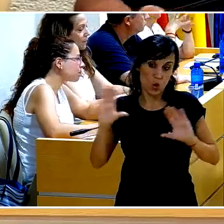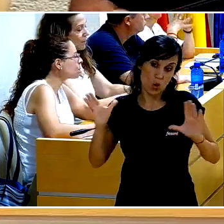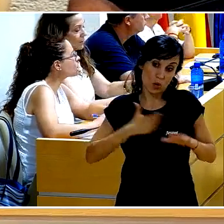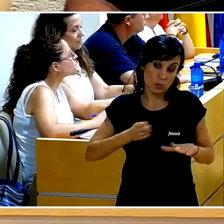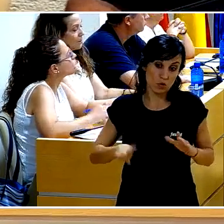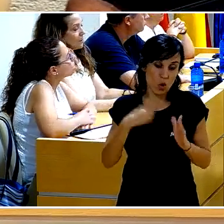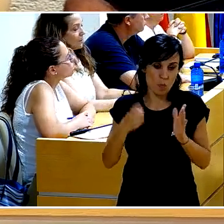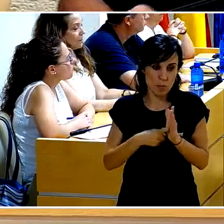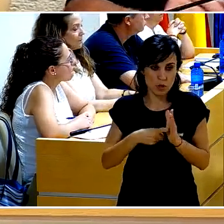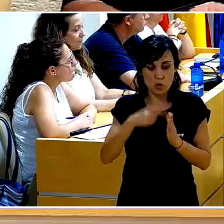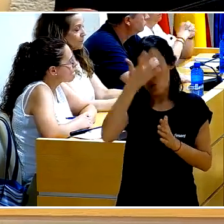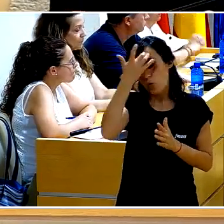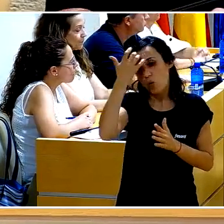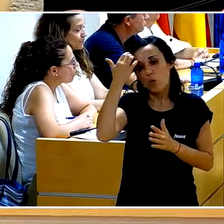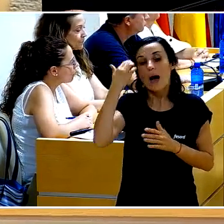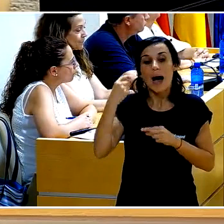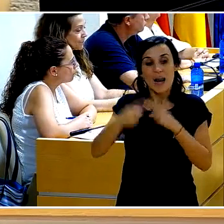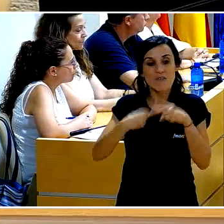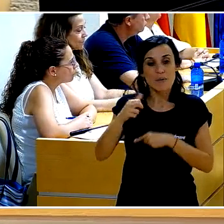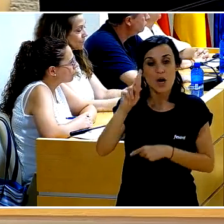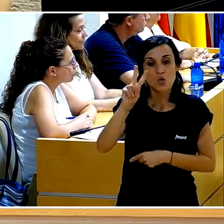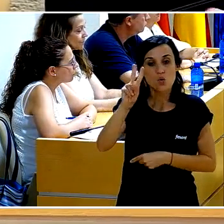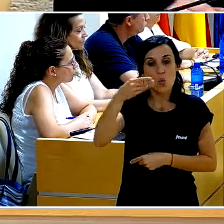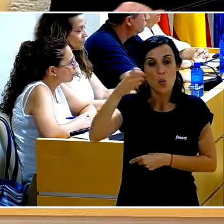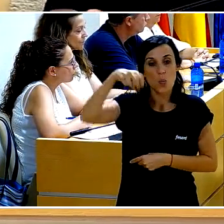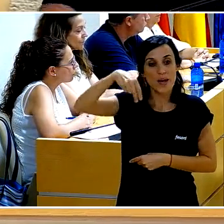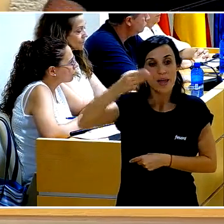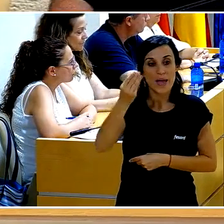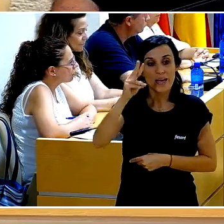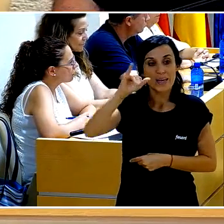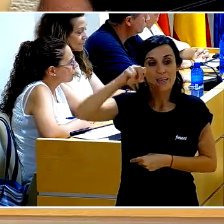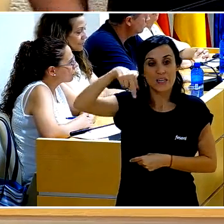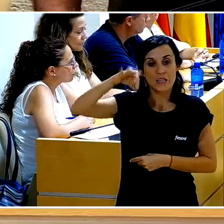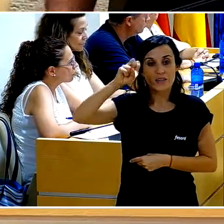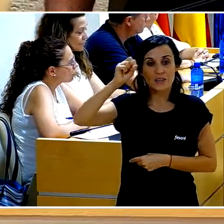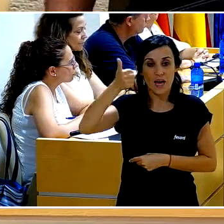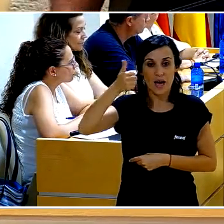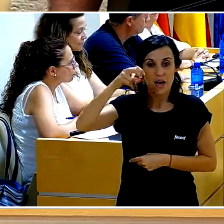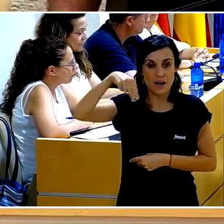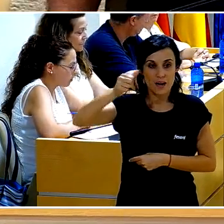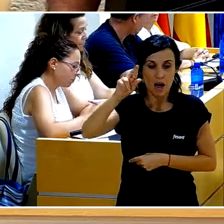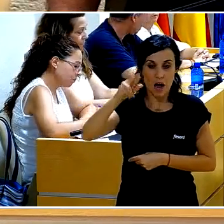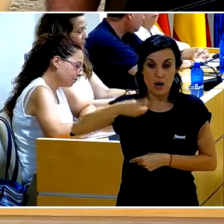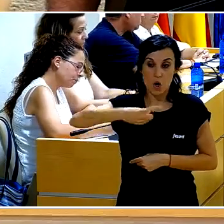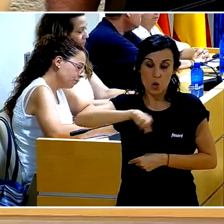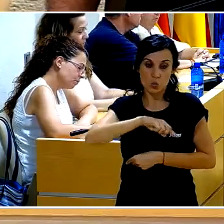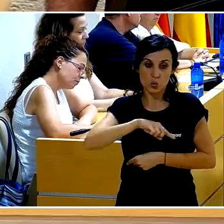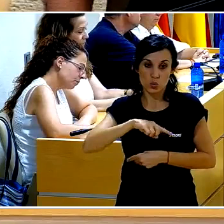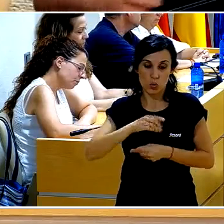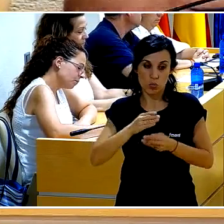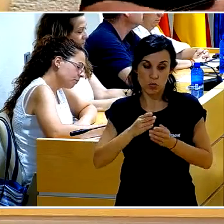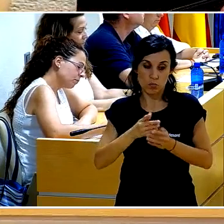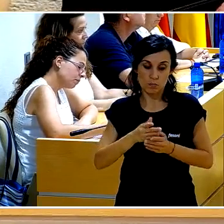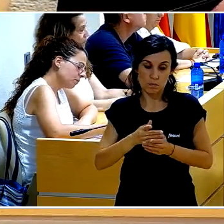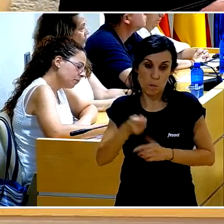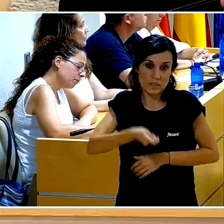al complet, a la família de Rubén Quintanar, traslladar el nostre condol a la família, als seus amics, i el